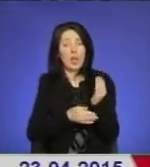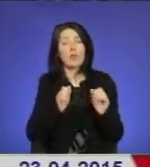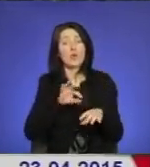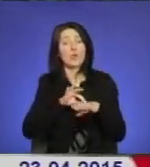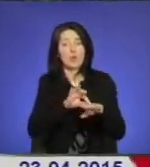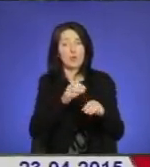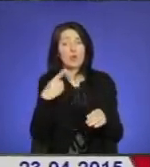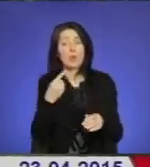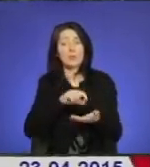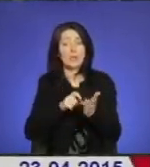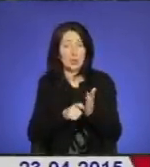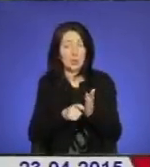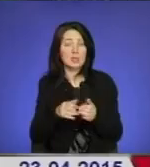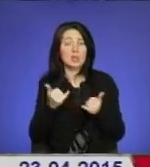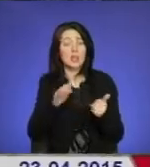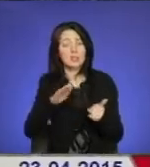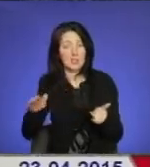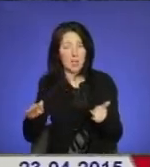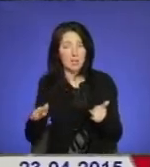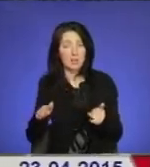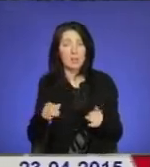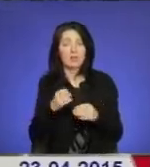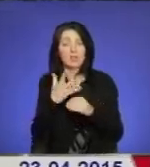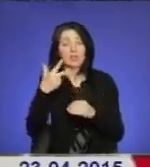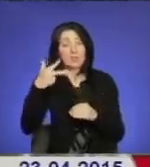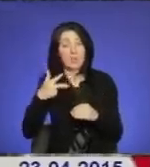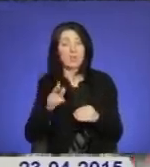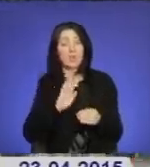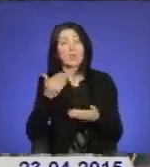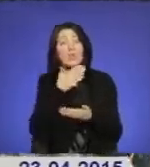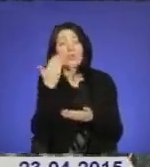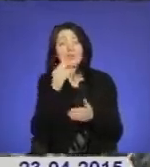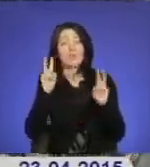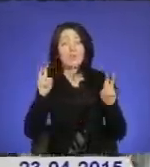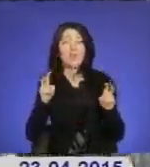Та у 14:30 прочитають лекцію на тему «Актуальні світові екотренди».